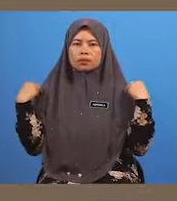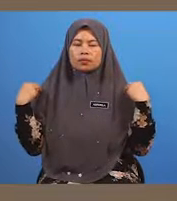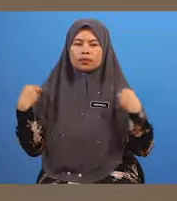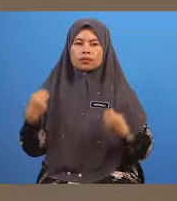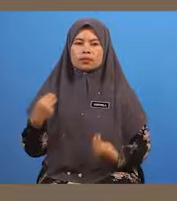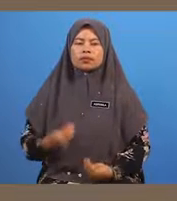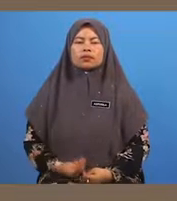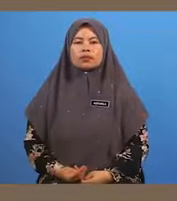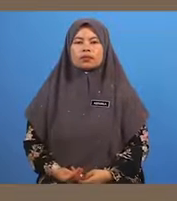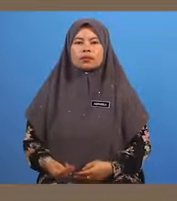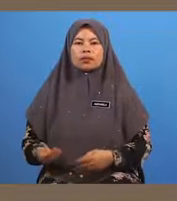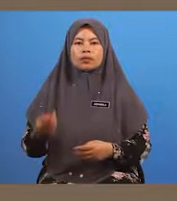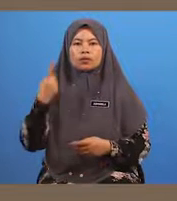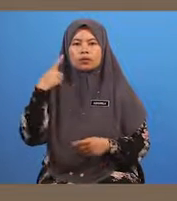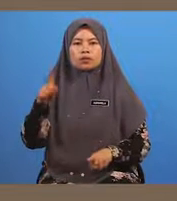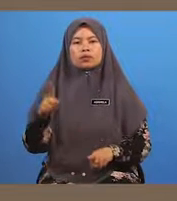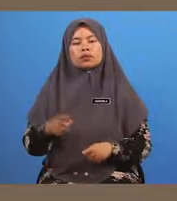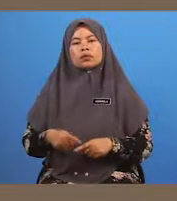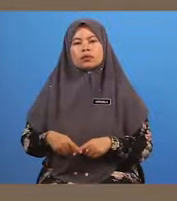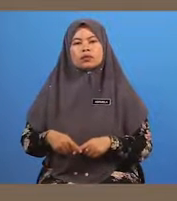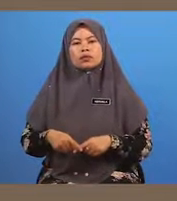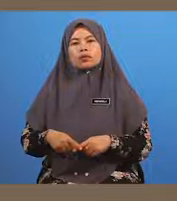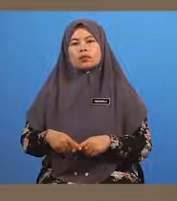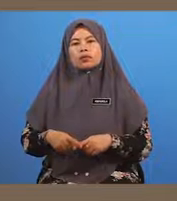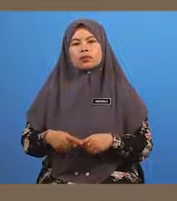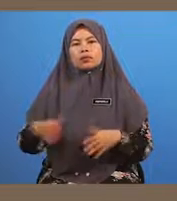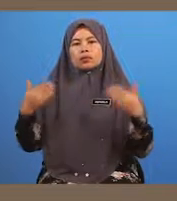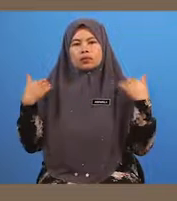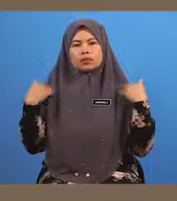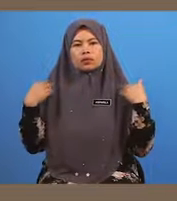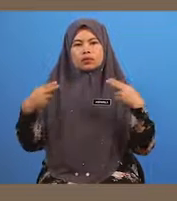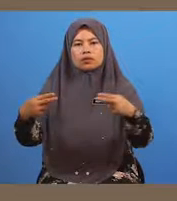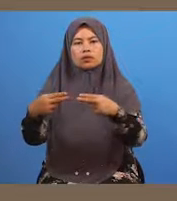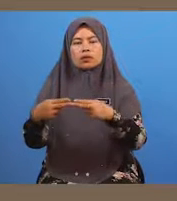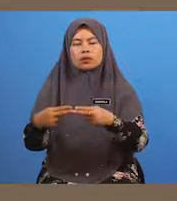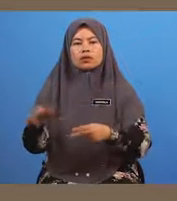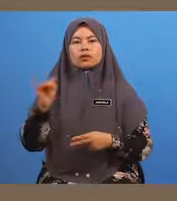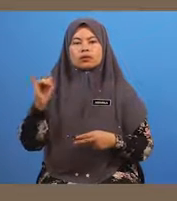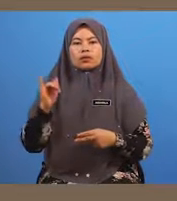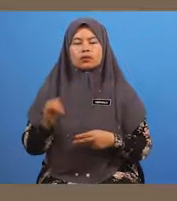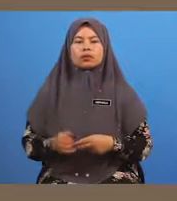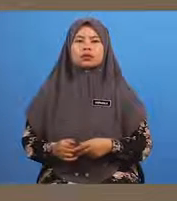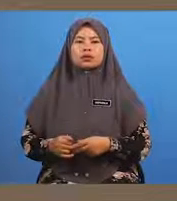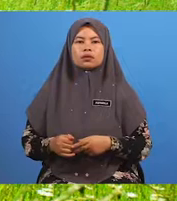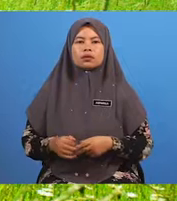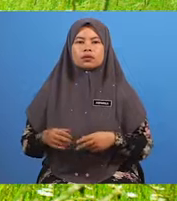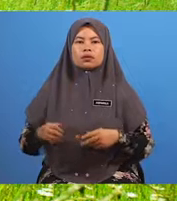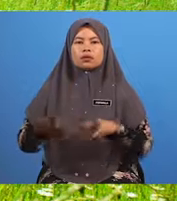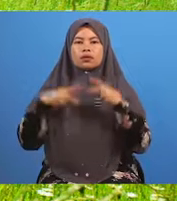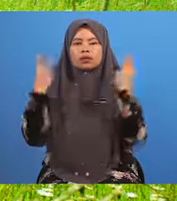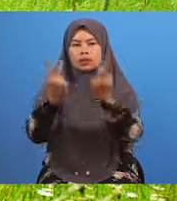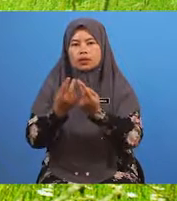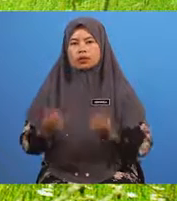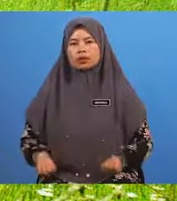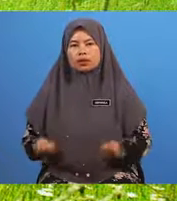bapa kandungnya. Seterusnya mewujudkan perhubungan yang serupa antara dia dengan keluarga angkatnya. Berbeza